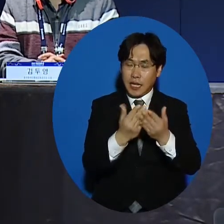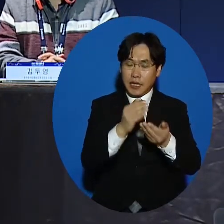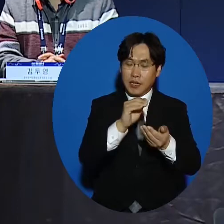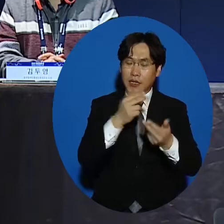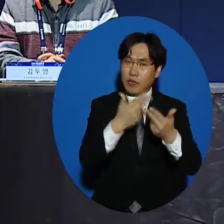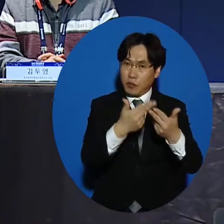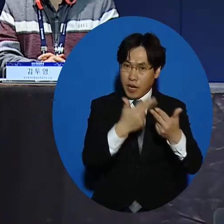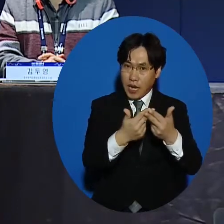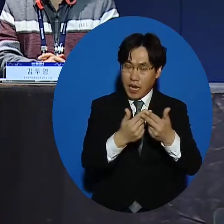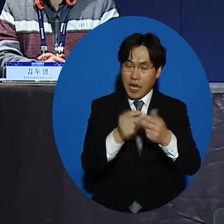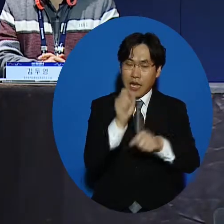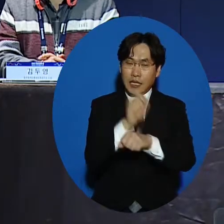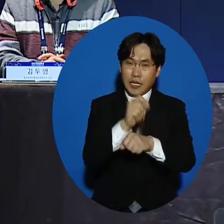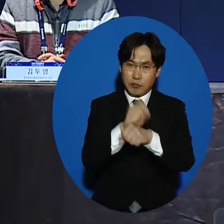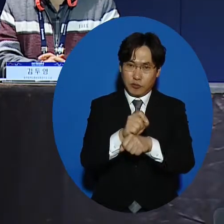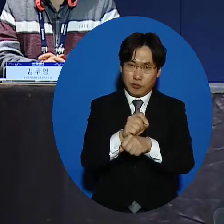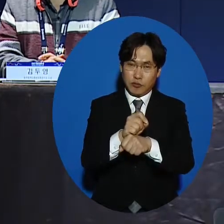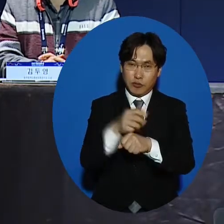그 다음에